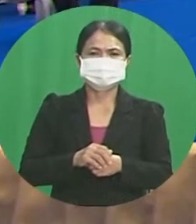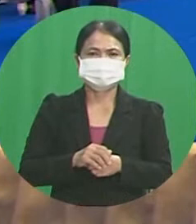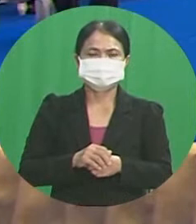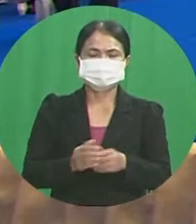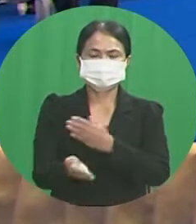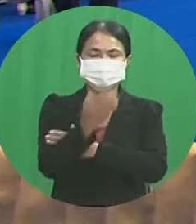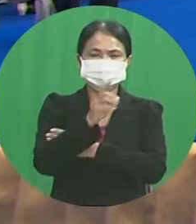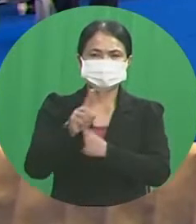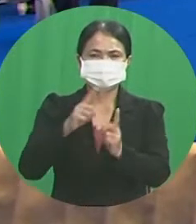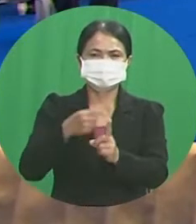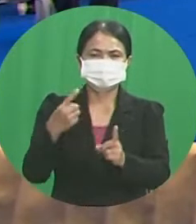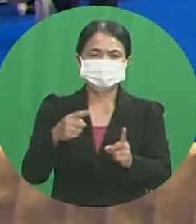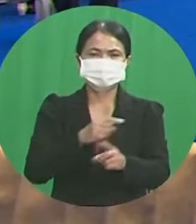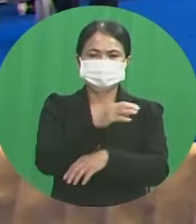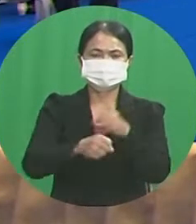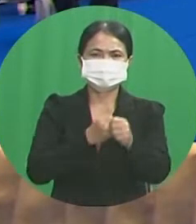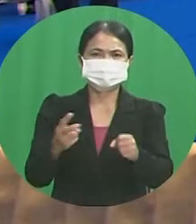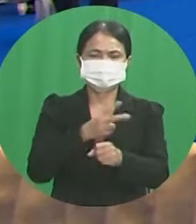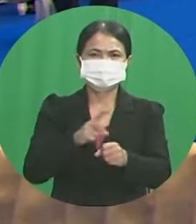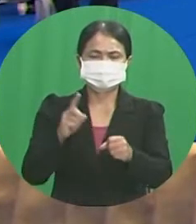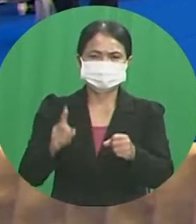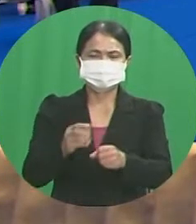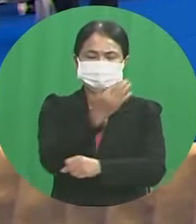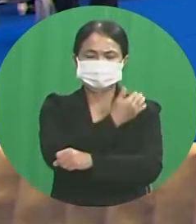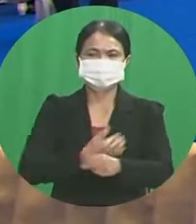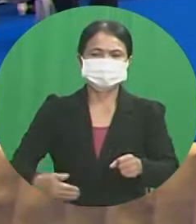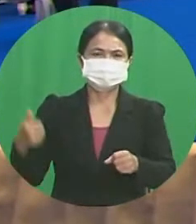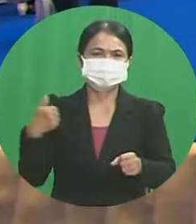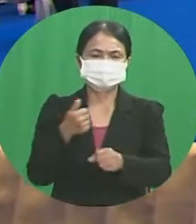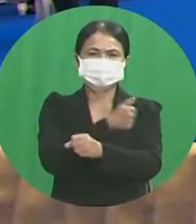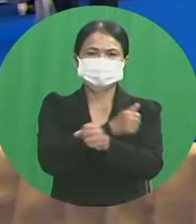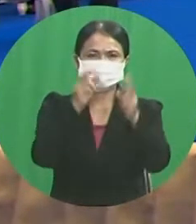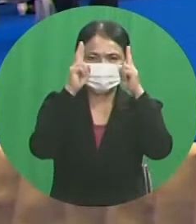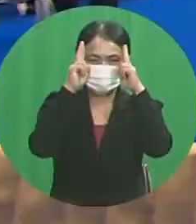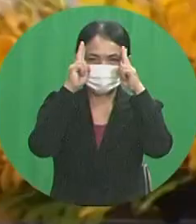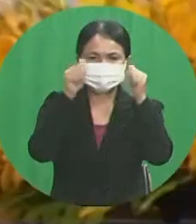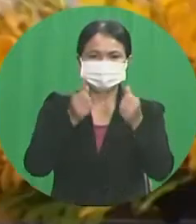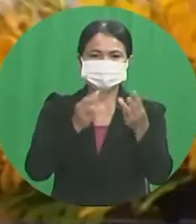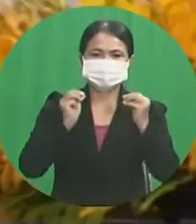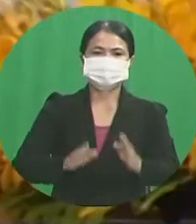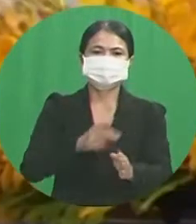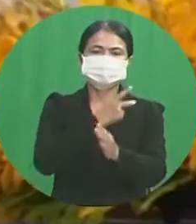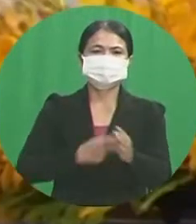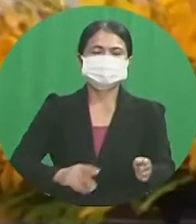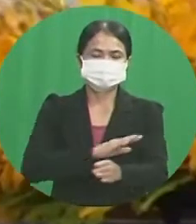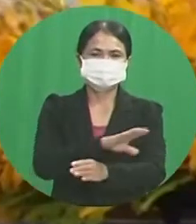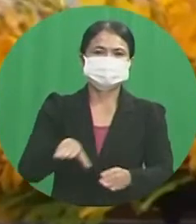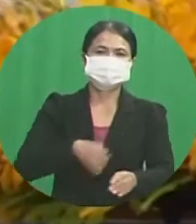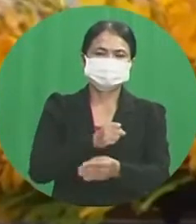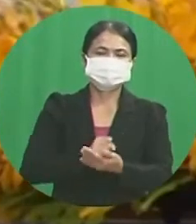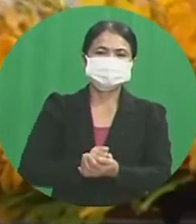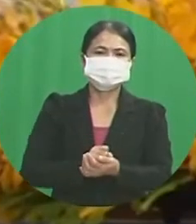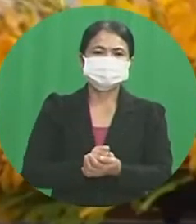នៅព្រឹកថ្ងៃទី1ខែវិច្ឆិកាឆ្នាំ2021សម្តេចអគ្គមហាសេនាបតីតេជោហ៊ុនសែននាយករដ្ឋមន្ត្រីនៃព្រះរាជាណាច